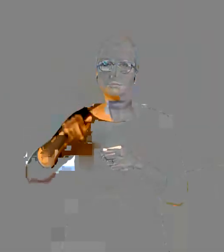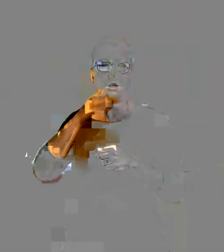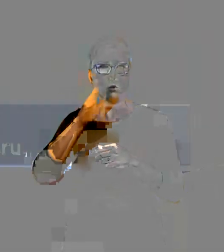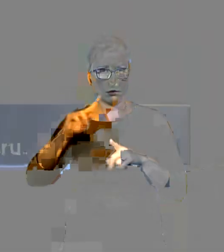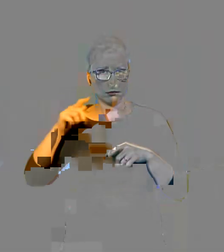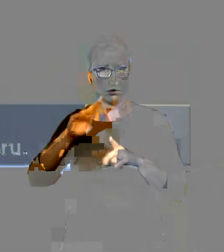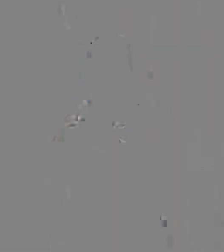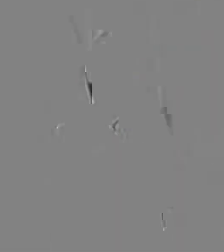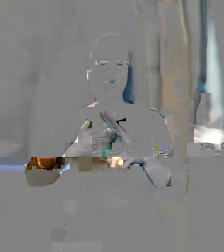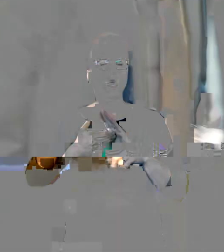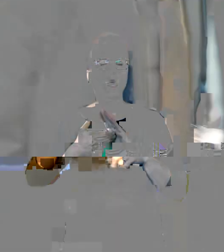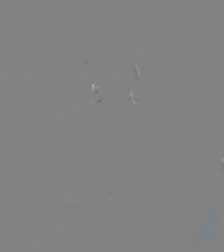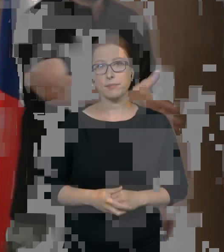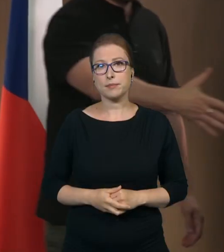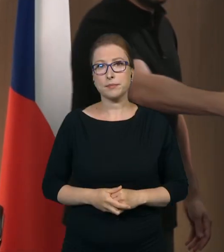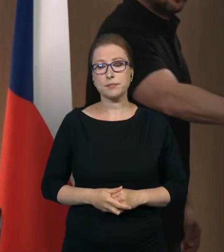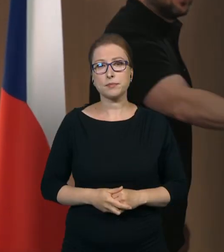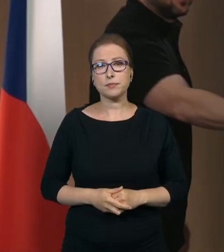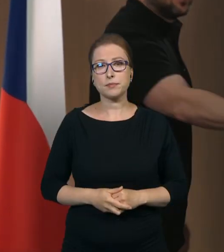President UK